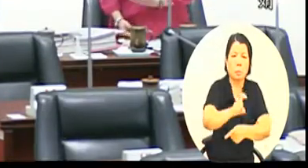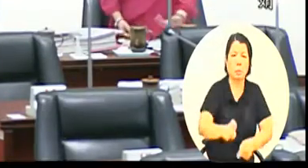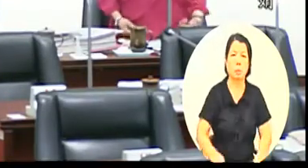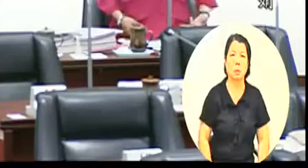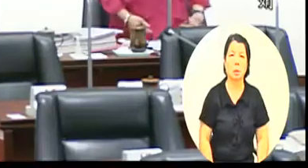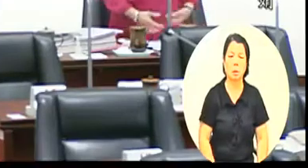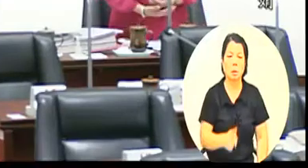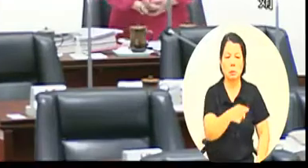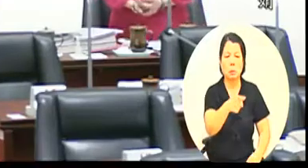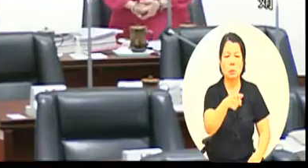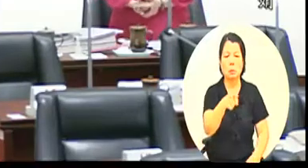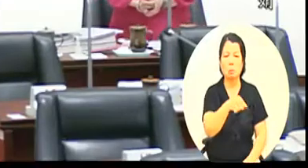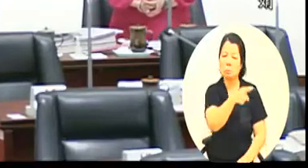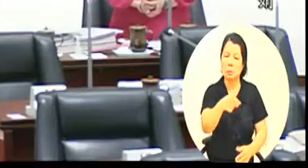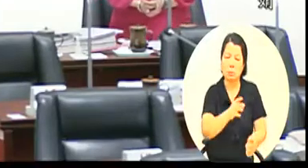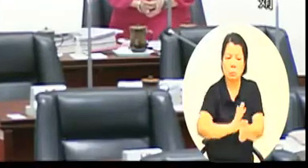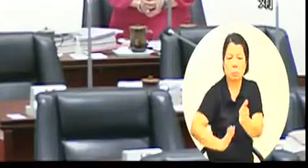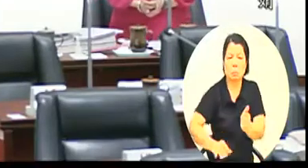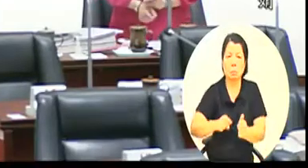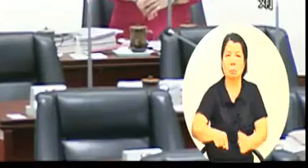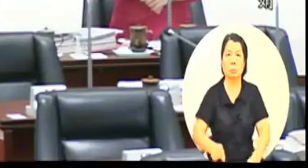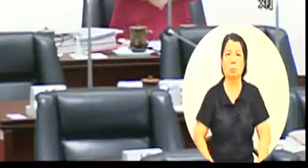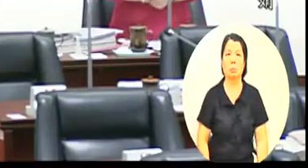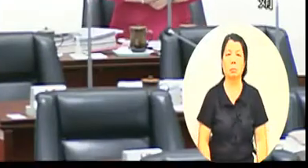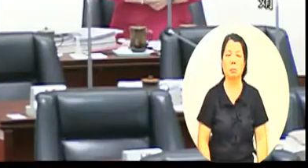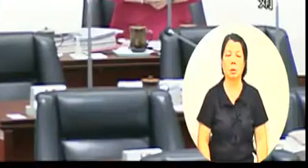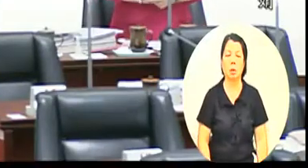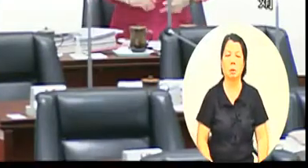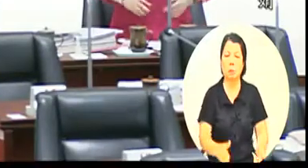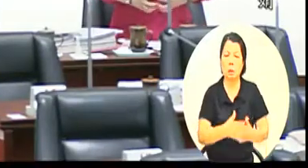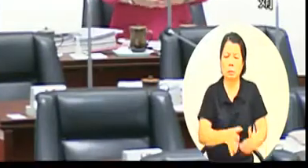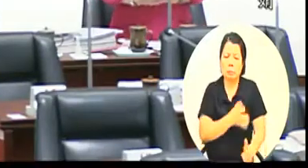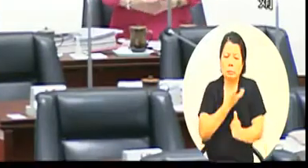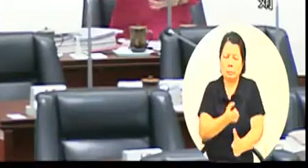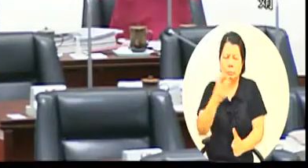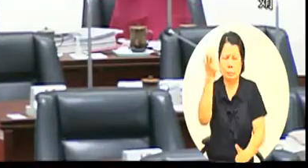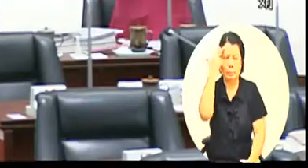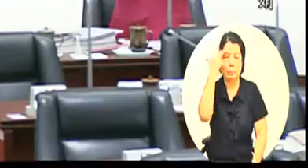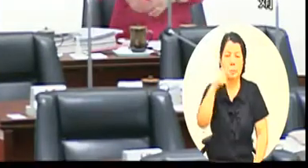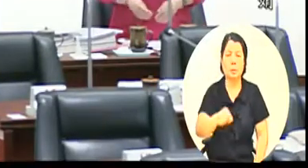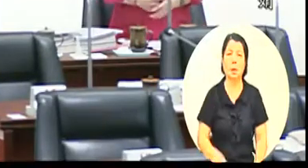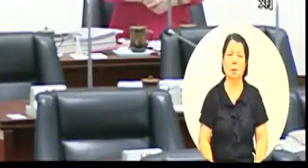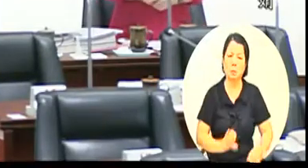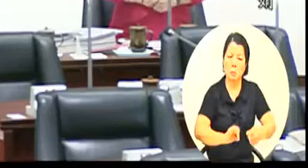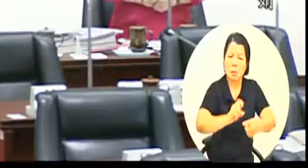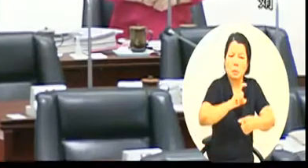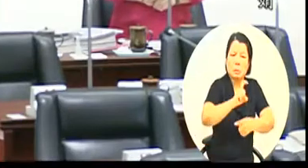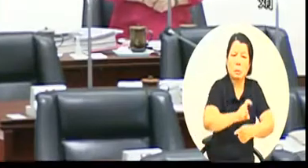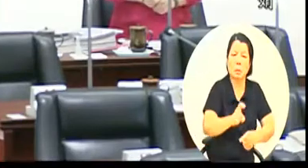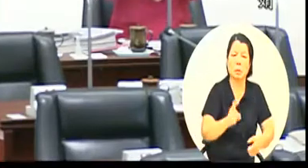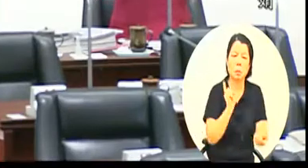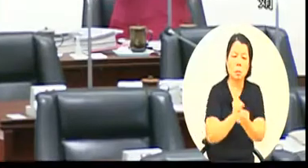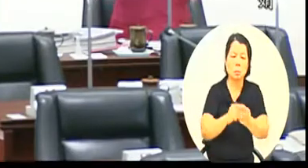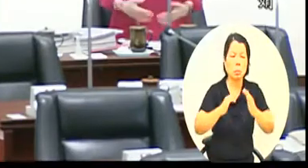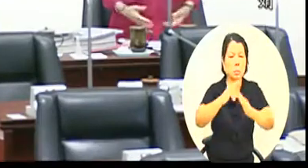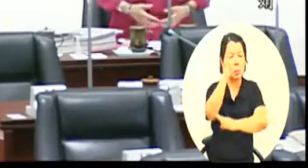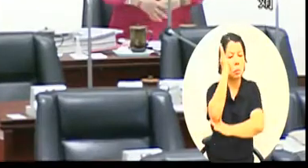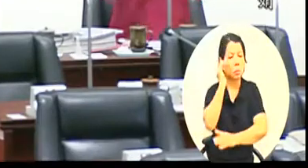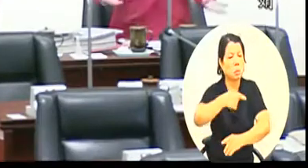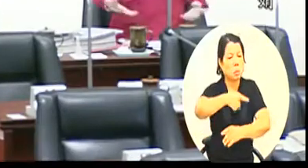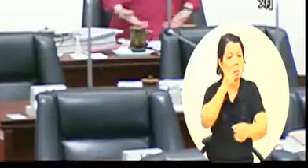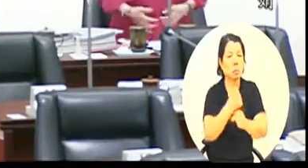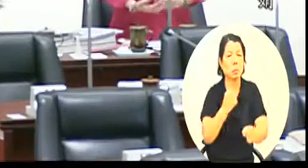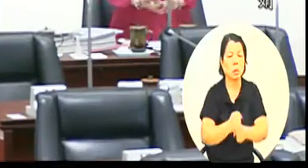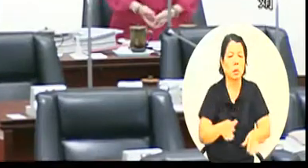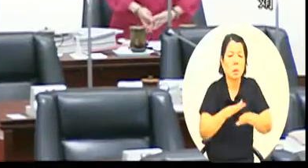觉得你们的态度好像一直都不愿意松手的原因是什么？你们认为这个10%对你们在政府方面、在执行方面、